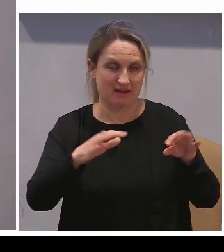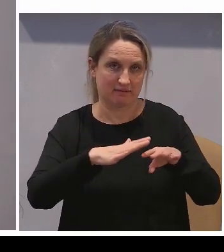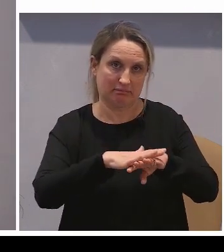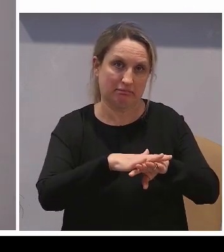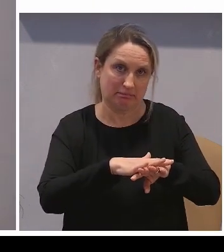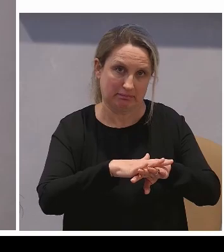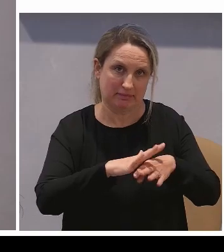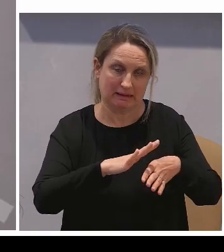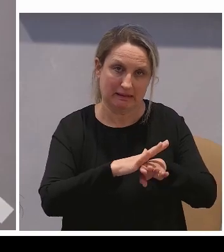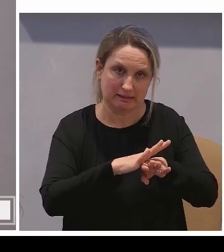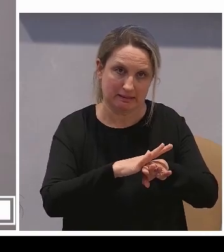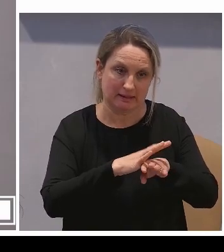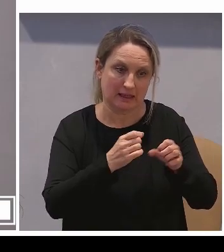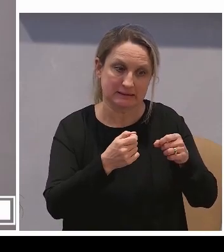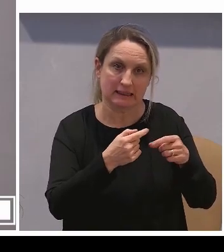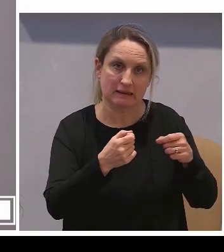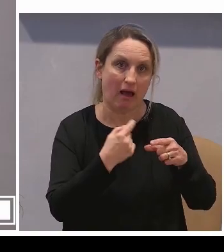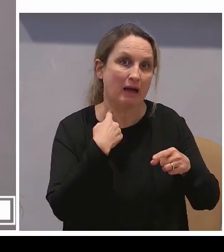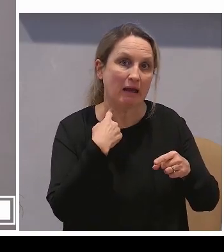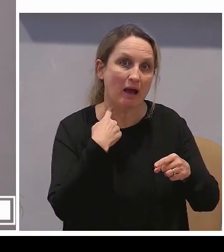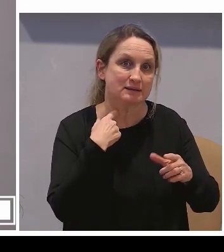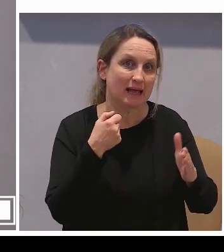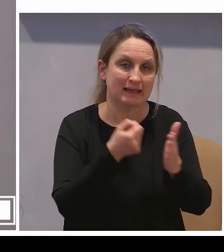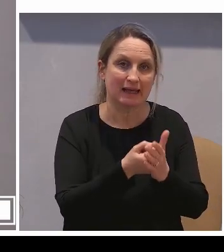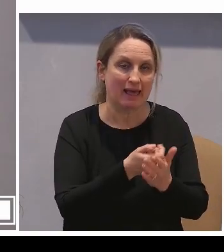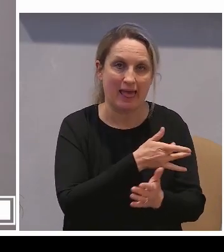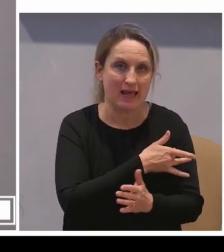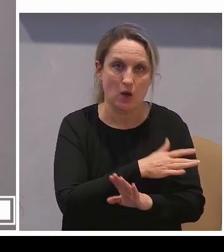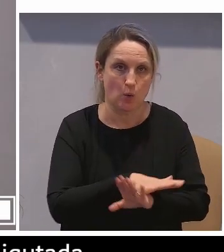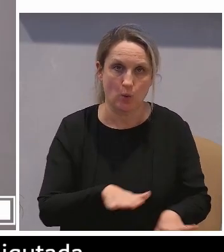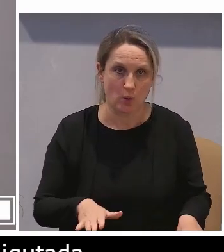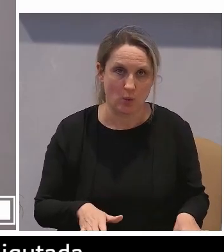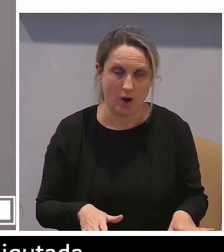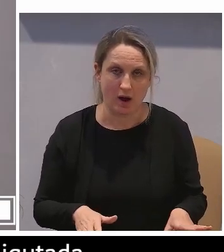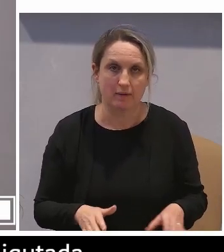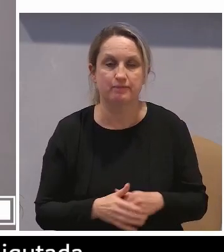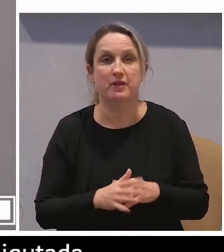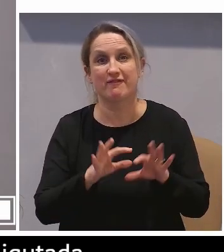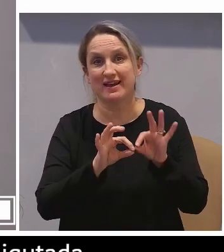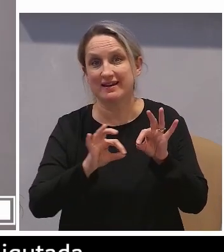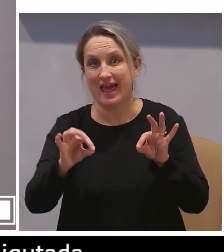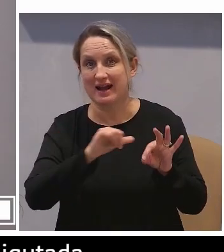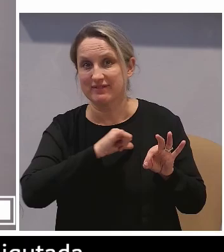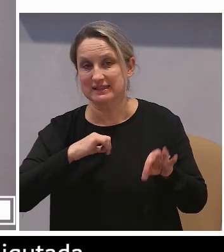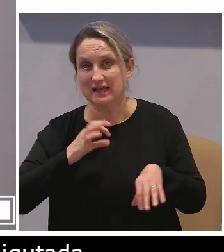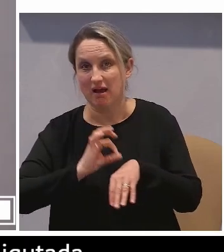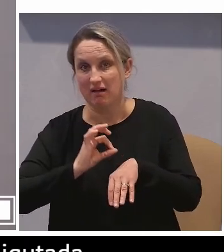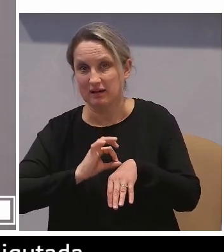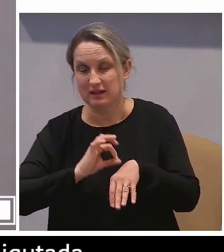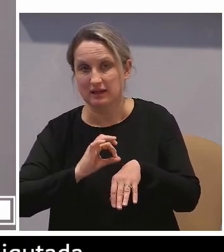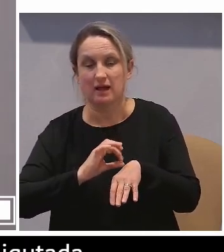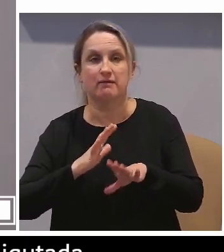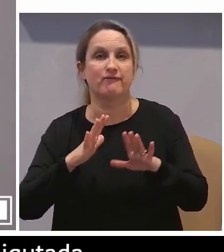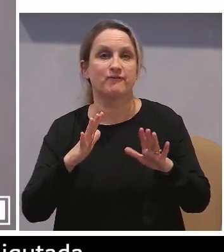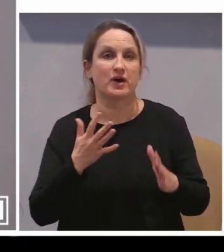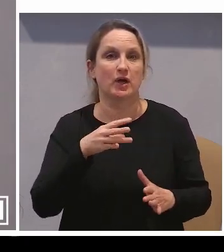sellepärast et signaal ei jõua lihaseni. Similarly Neuropaatia ise, päris expressed perifeerne närv on haige. Müasteenia,